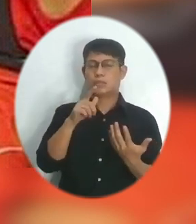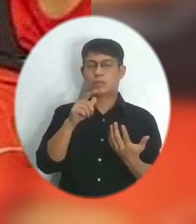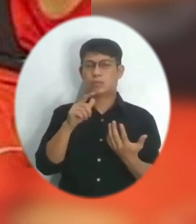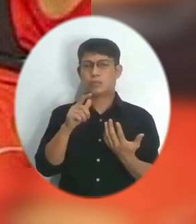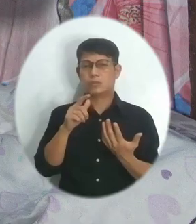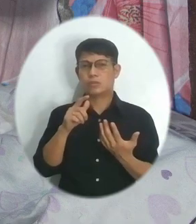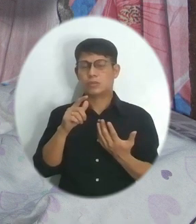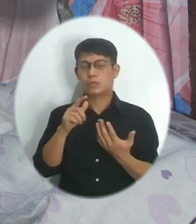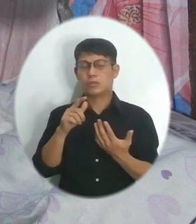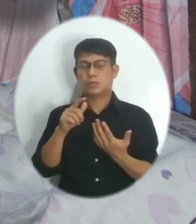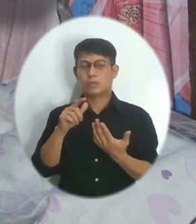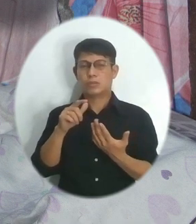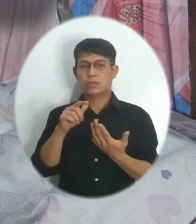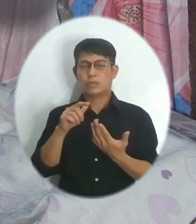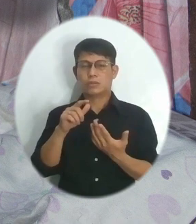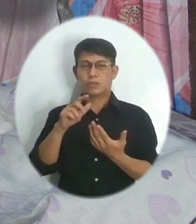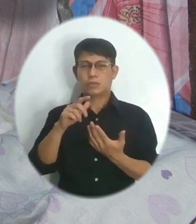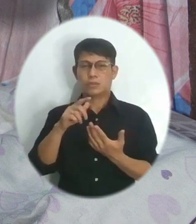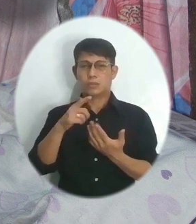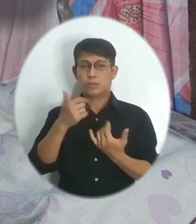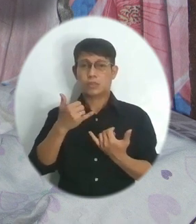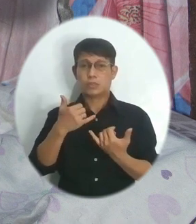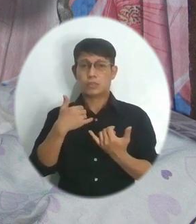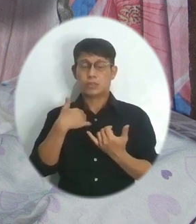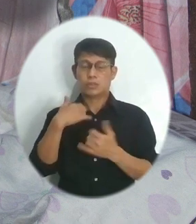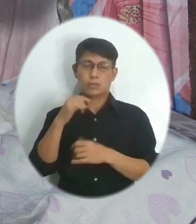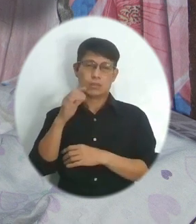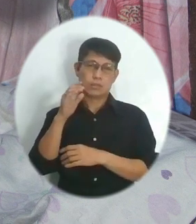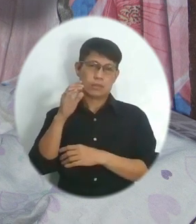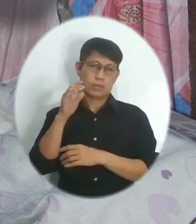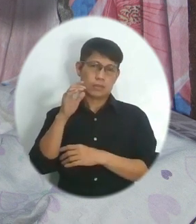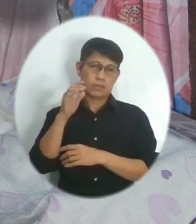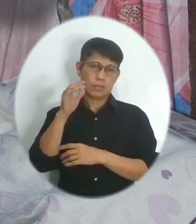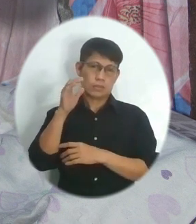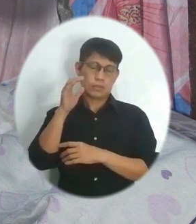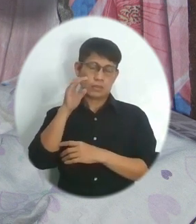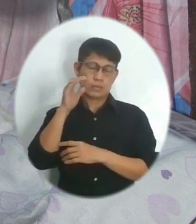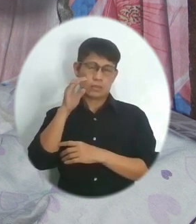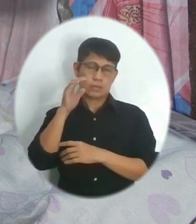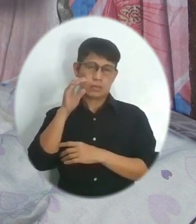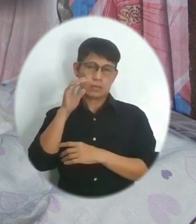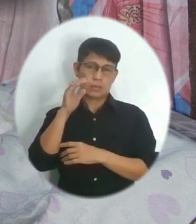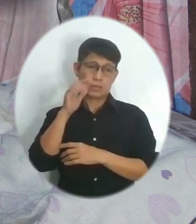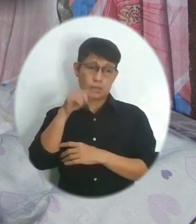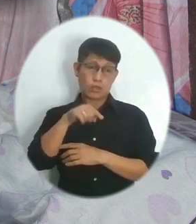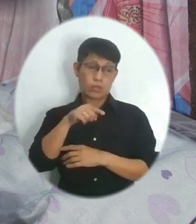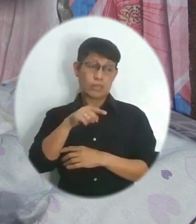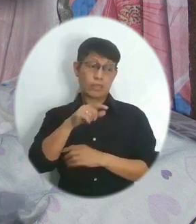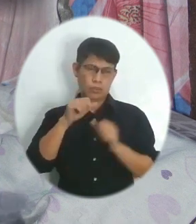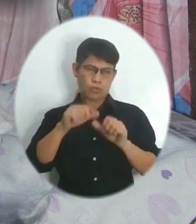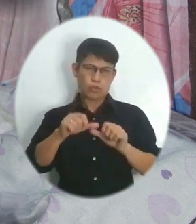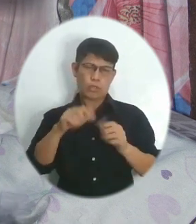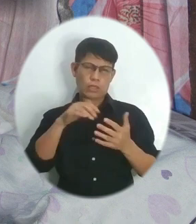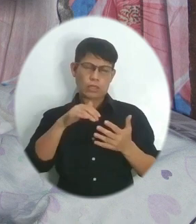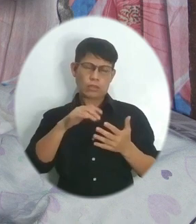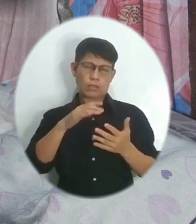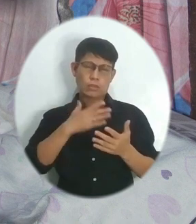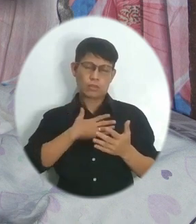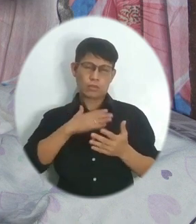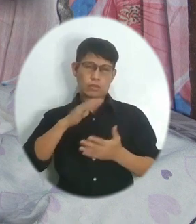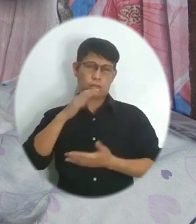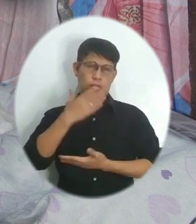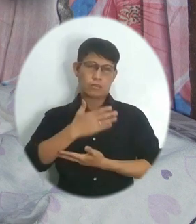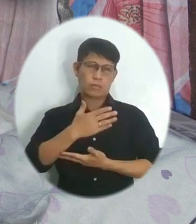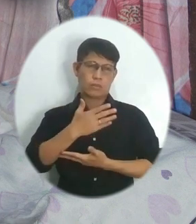limit na lang po. Yung anak ko po, sir, na ano, si JP, nag-ano po siya, nag-module. Yun